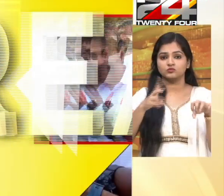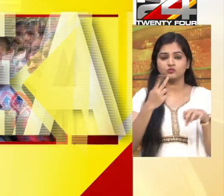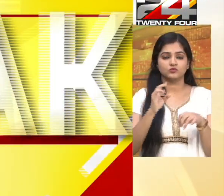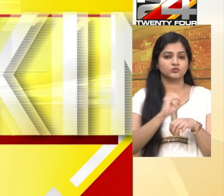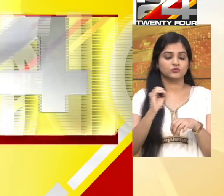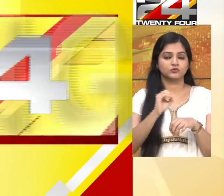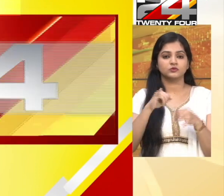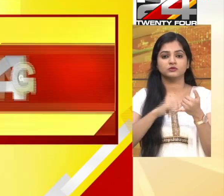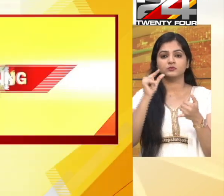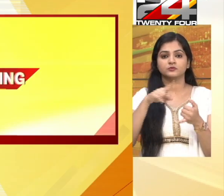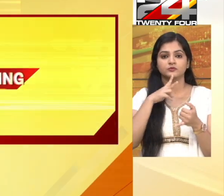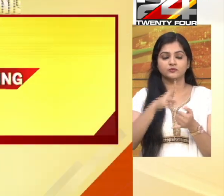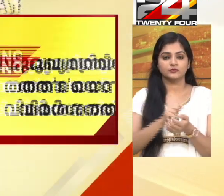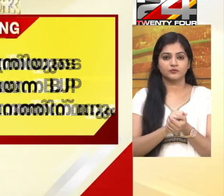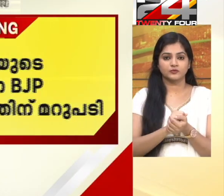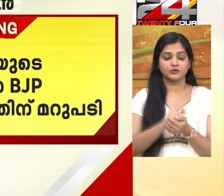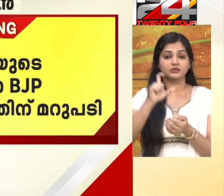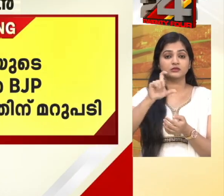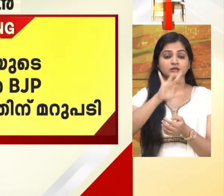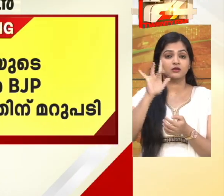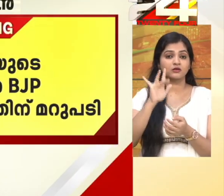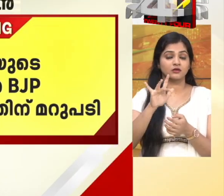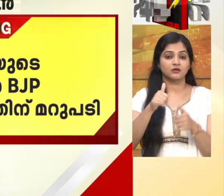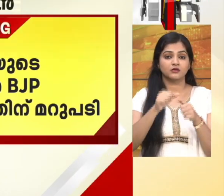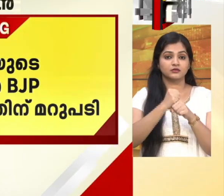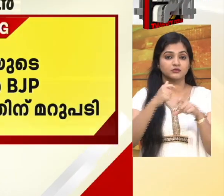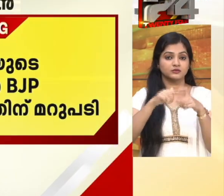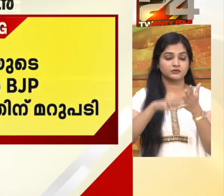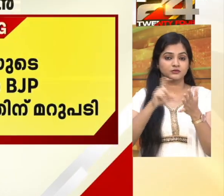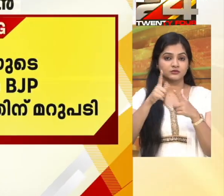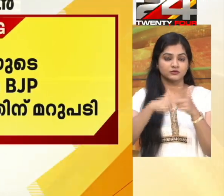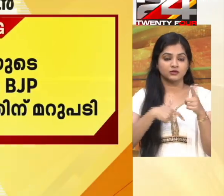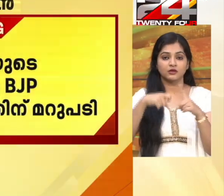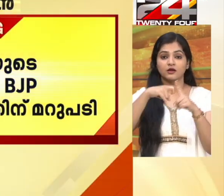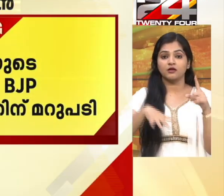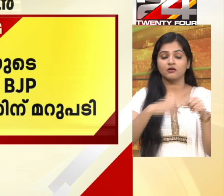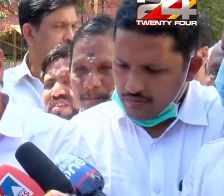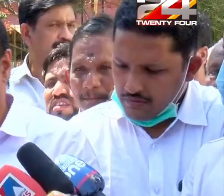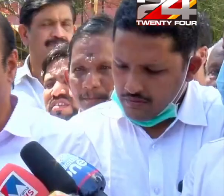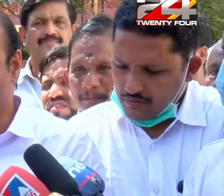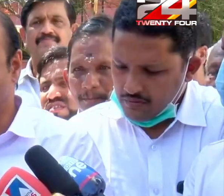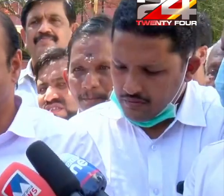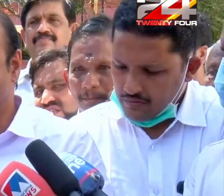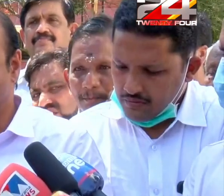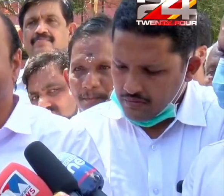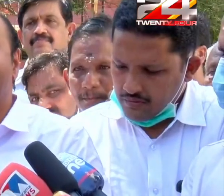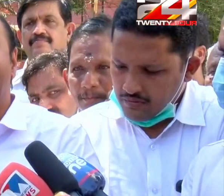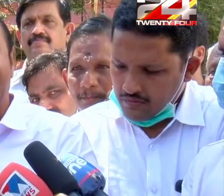കേന്ദ്ര ഏജൻസികൾ കേരള സർക്കാരിനെതിരായി നടത്തിയ അന്വേഷണവും ഈ കേരളത്തിലെ